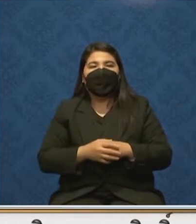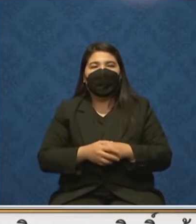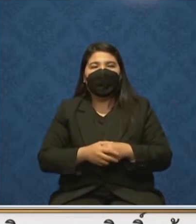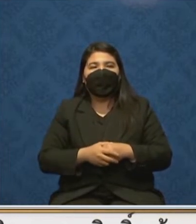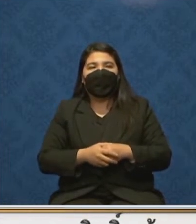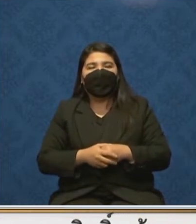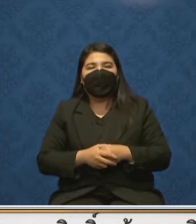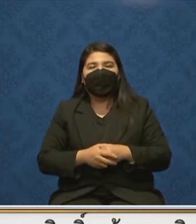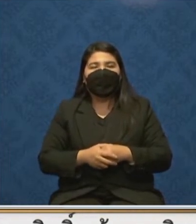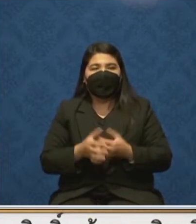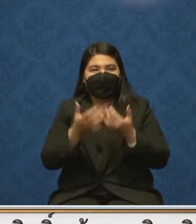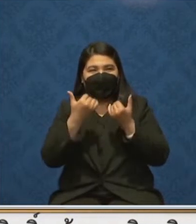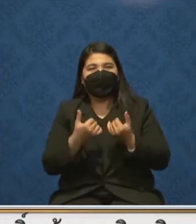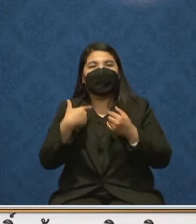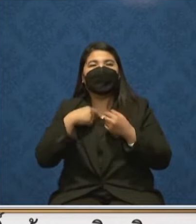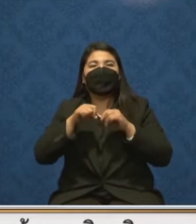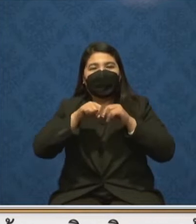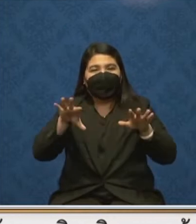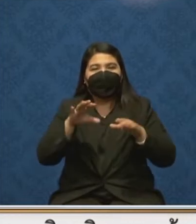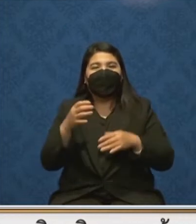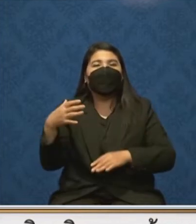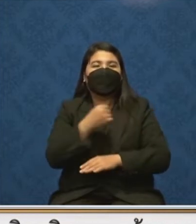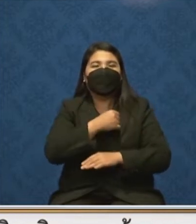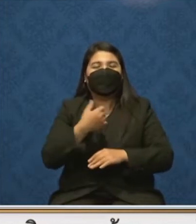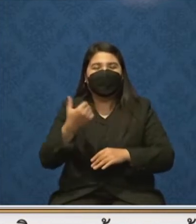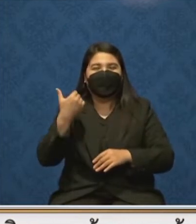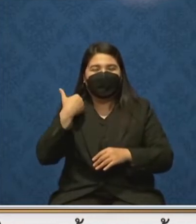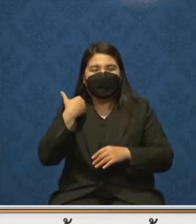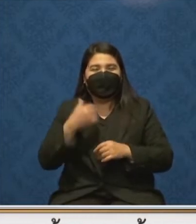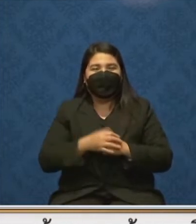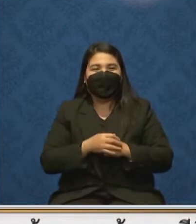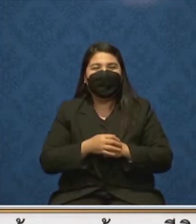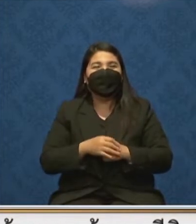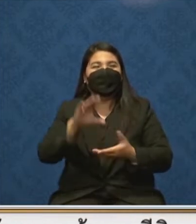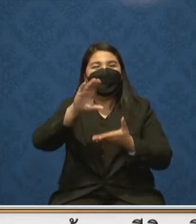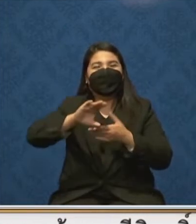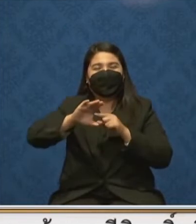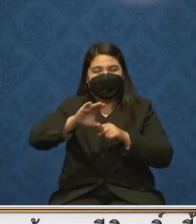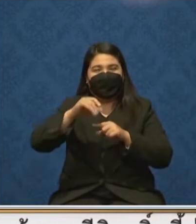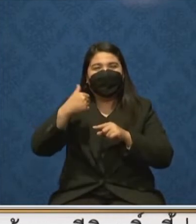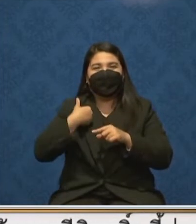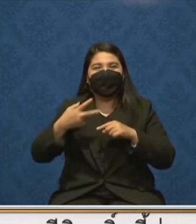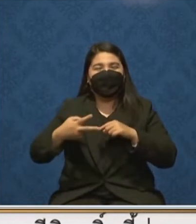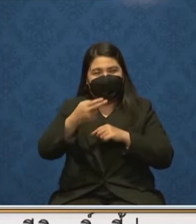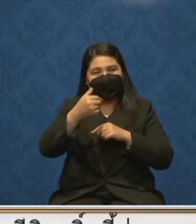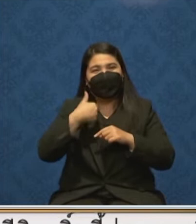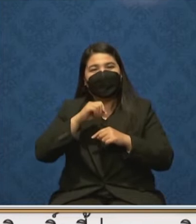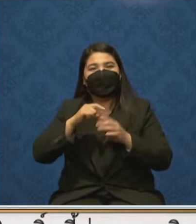องการส่งเสิมกกะใอำหน้าจิง เนี่ย ท่านไม่ควรทจะีีกว